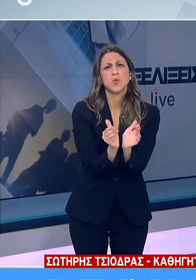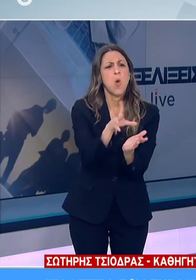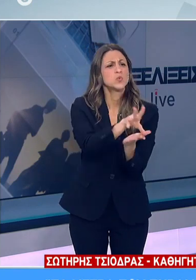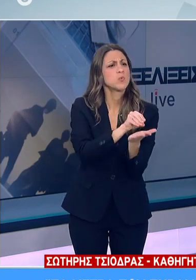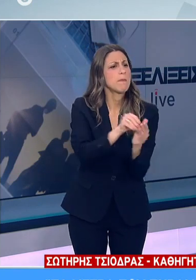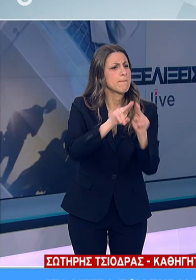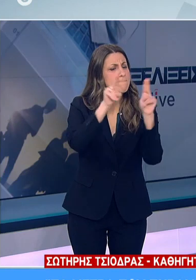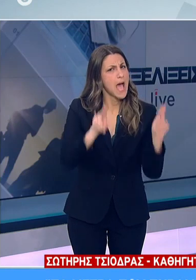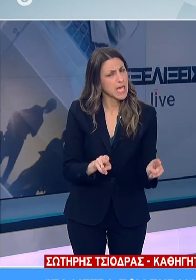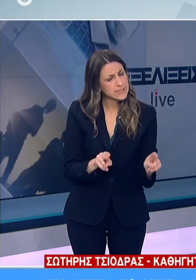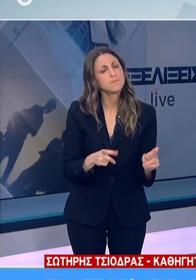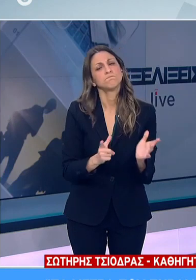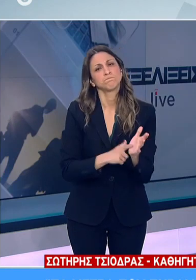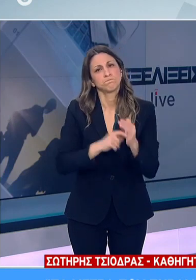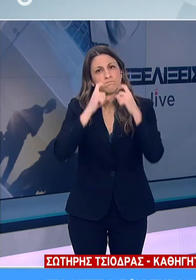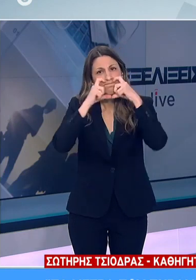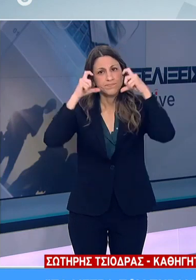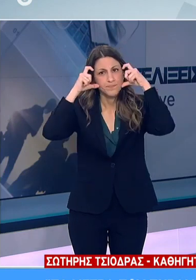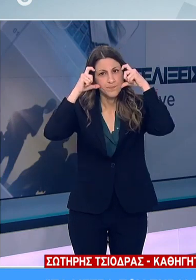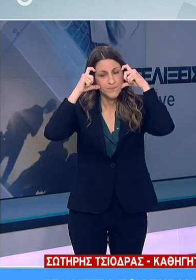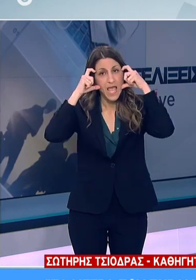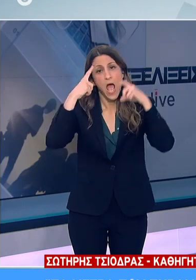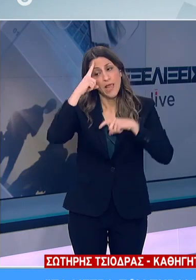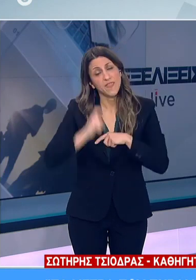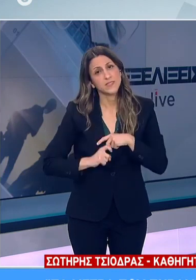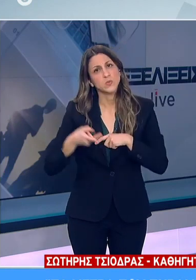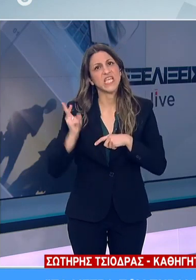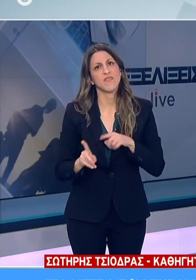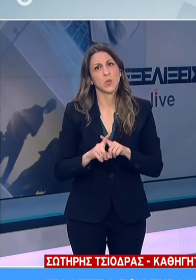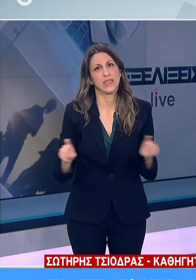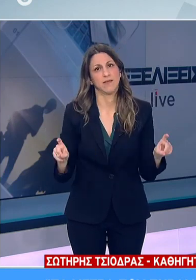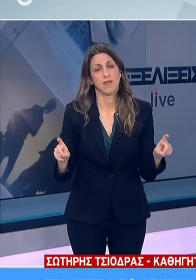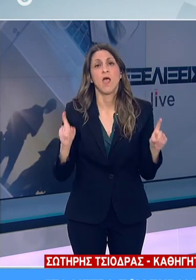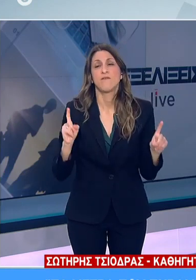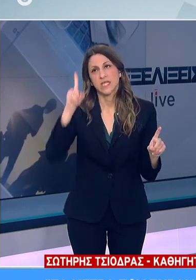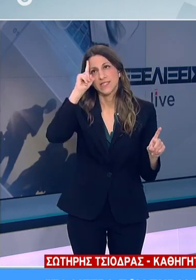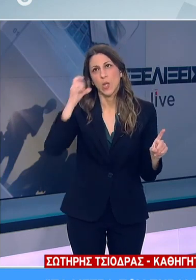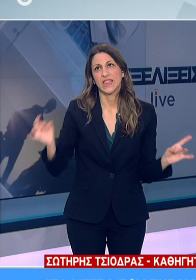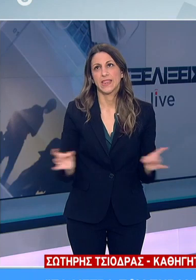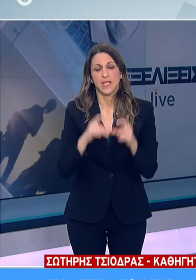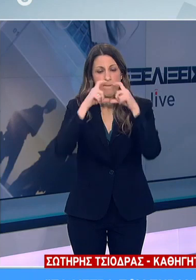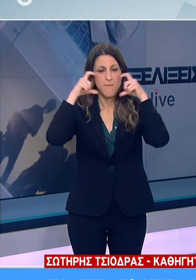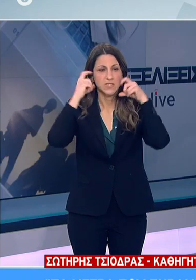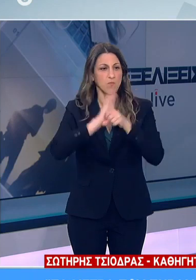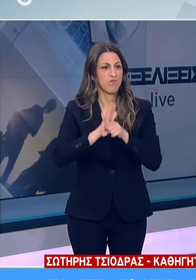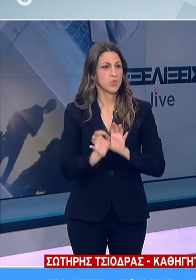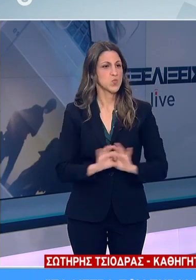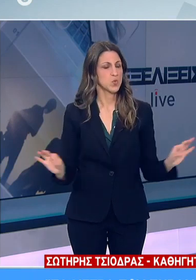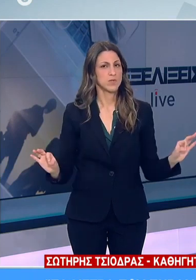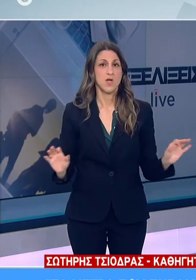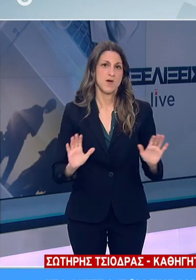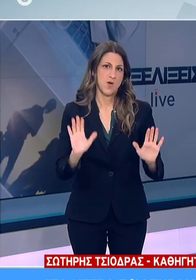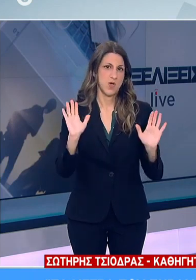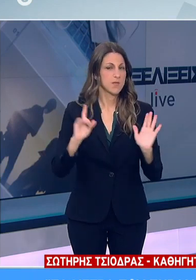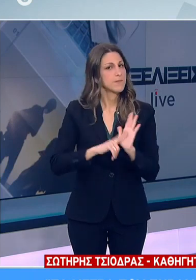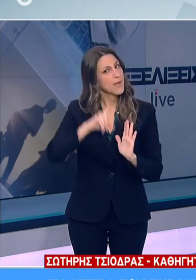γίνεται με ειδική αναγνώριση των κινδύνων και της ψευδέστης ασφάλειας που μπορεί να προκύψει από μαζική χρήση των μασκών και φυσικά μετά